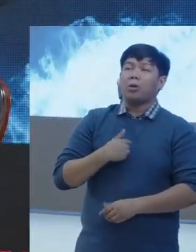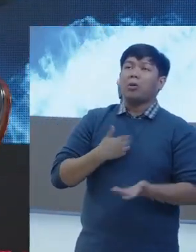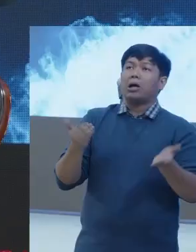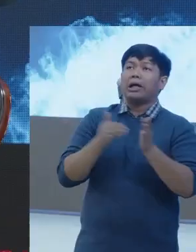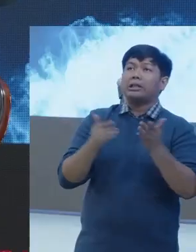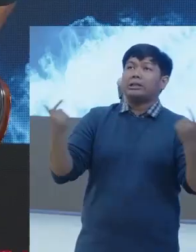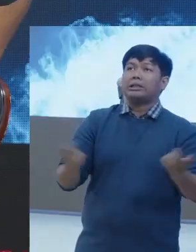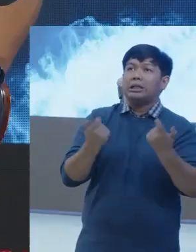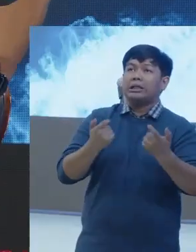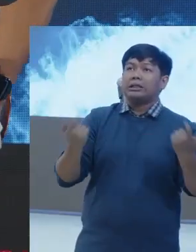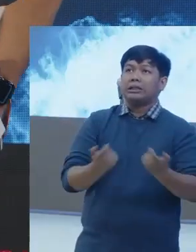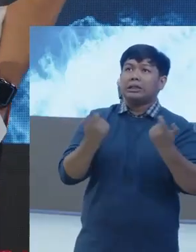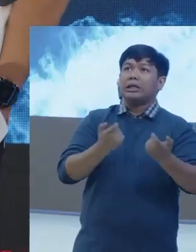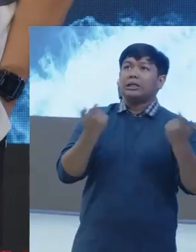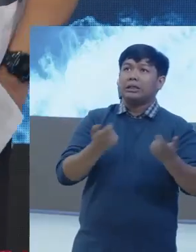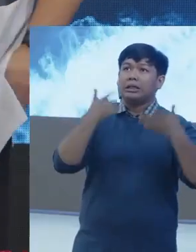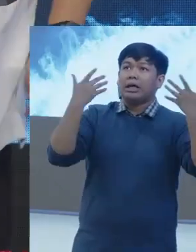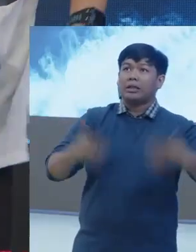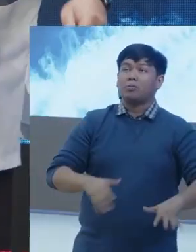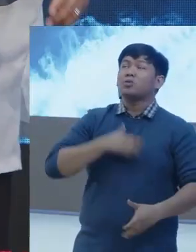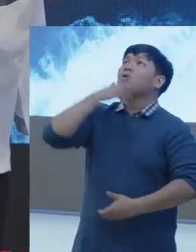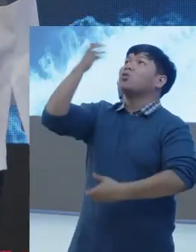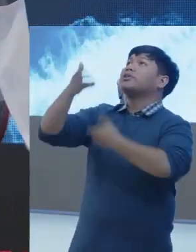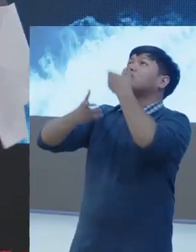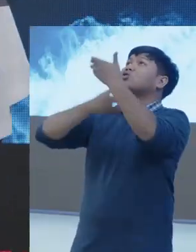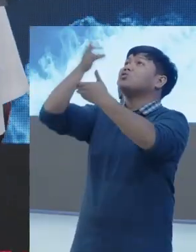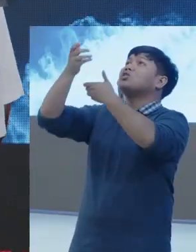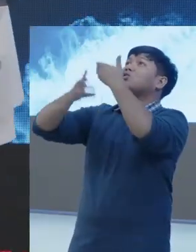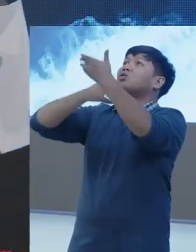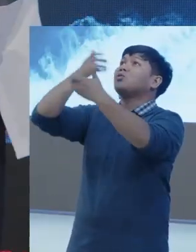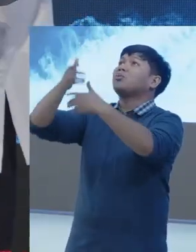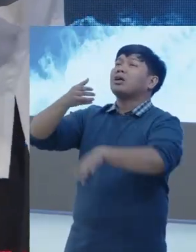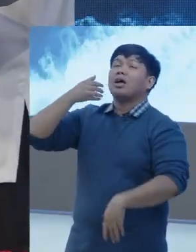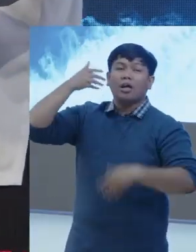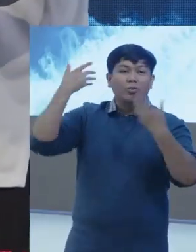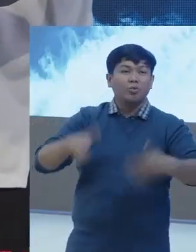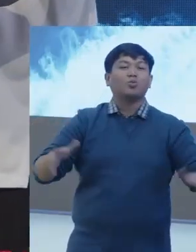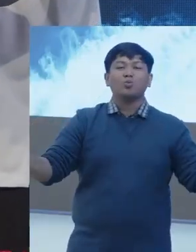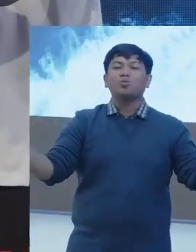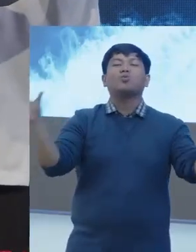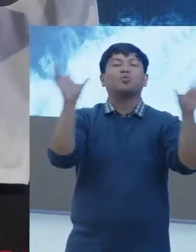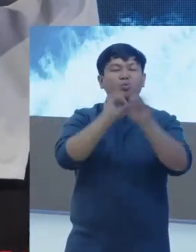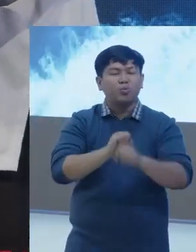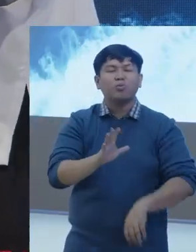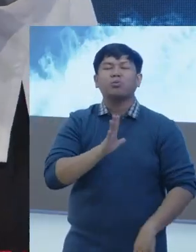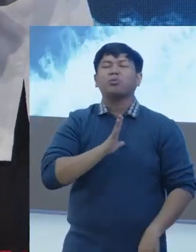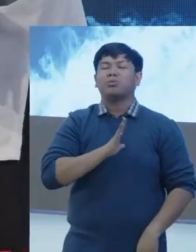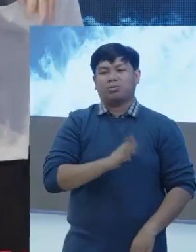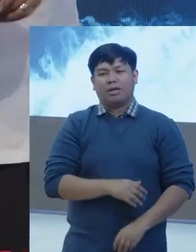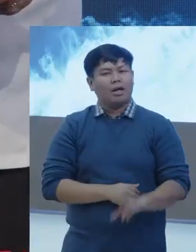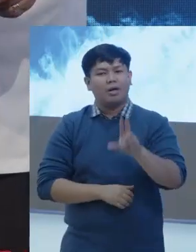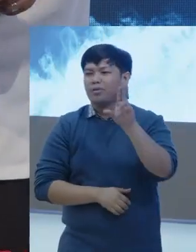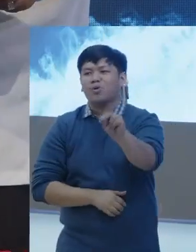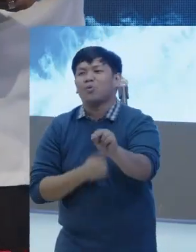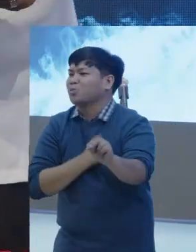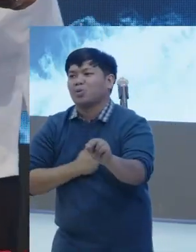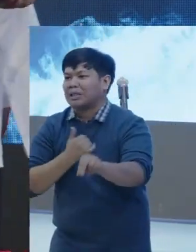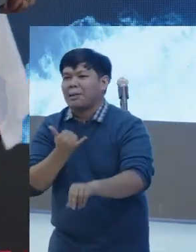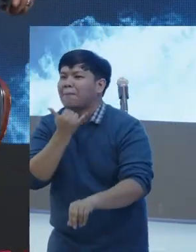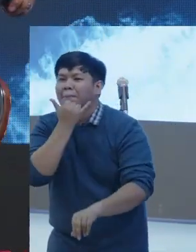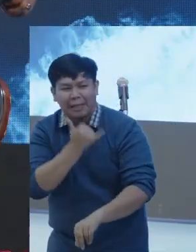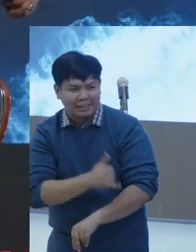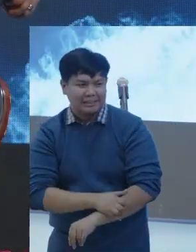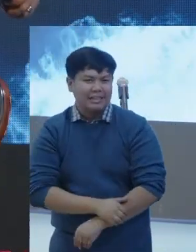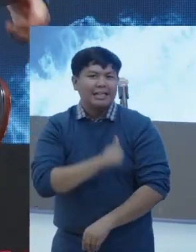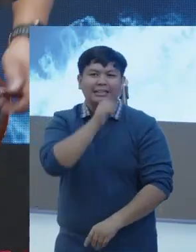magkakasala na lang muna ako, tas mamaya, pag-uwi ko ng bahay, mananalangin ako,